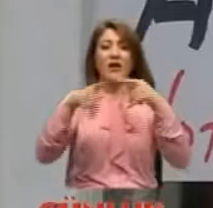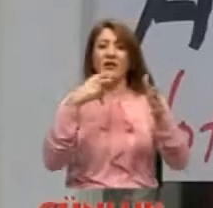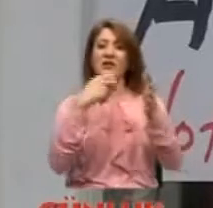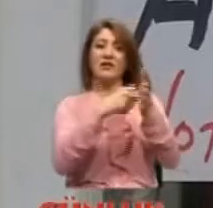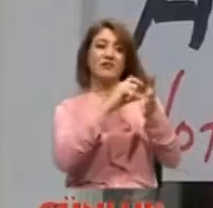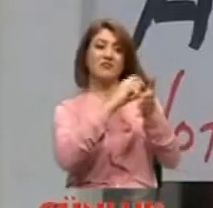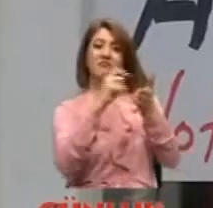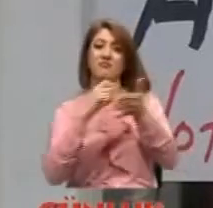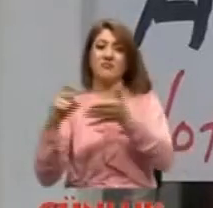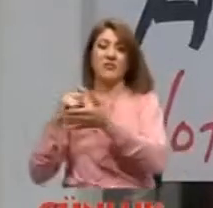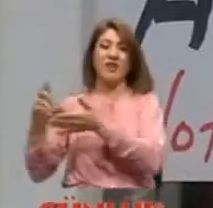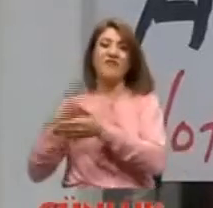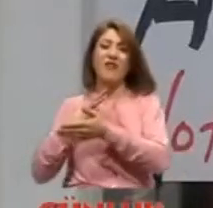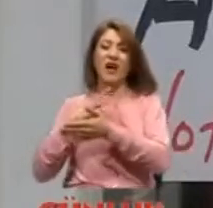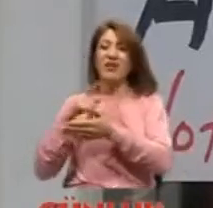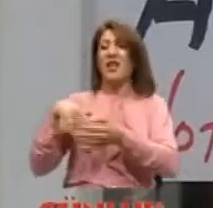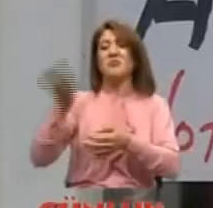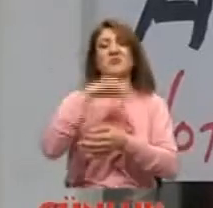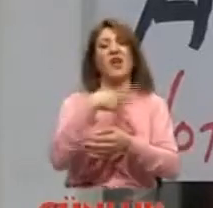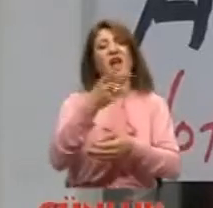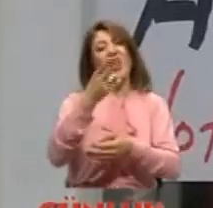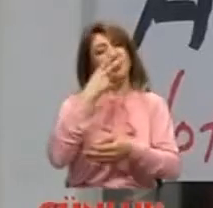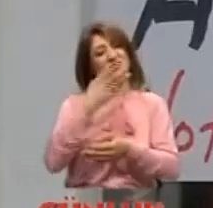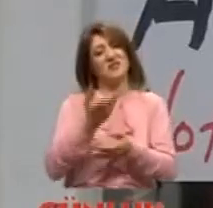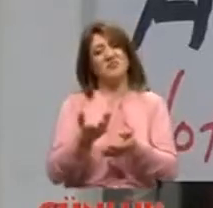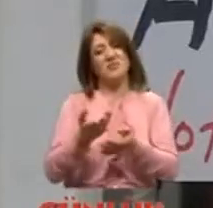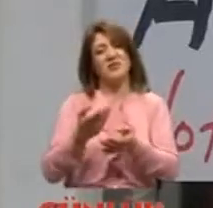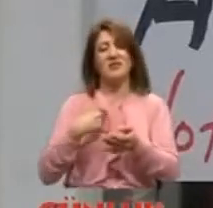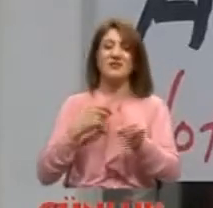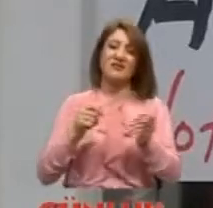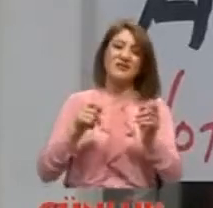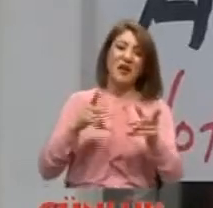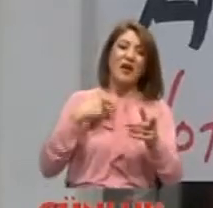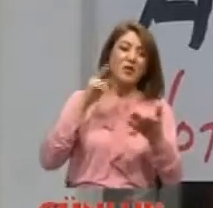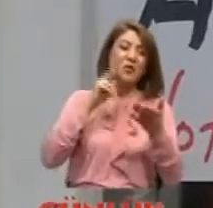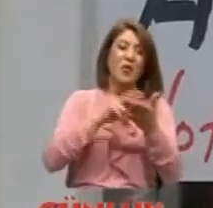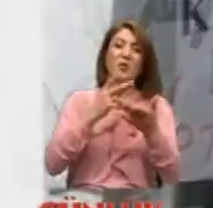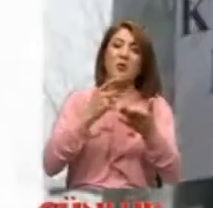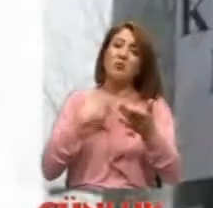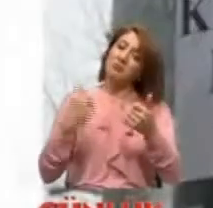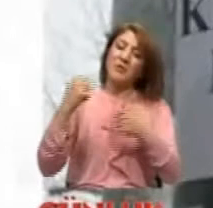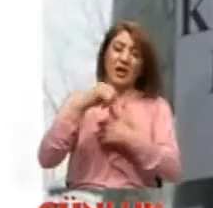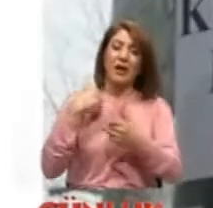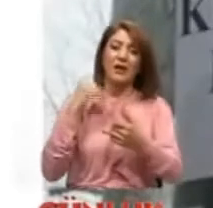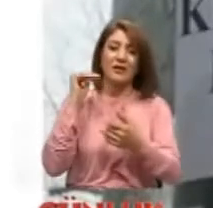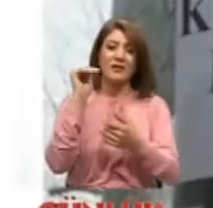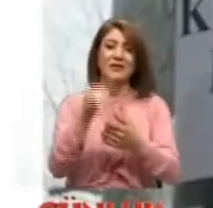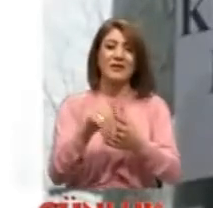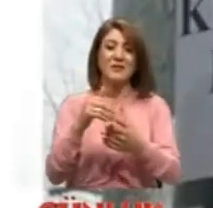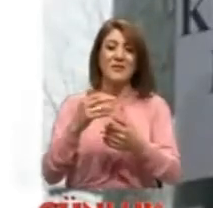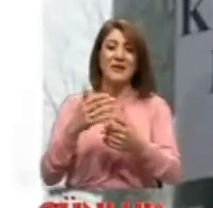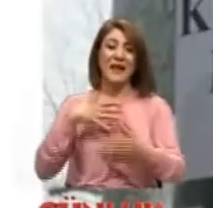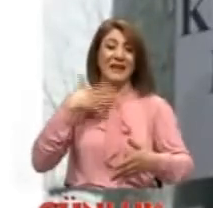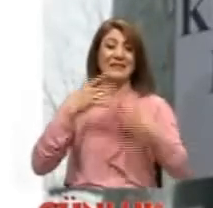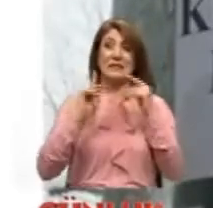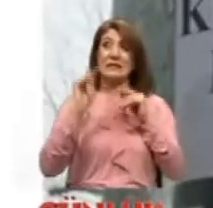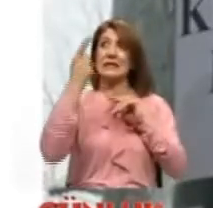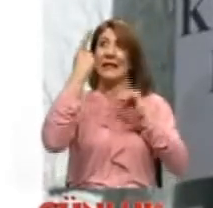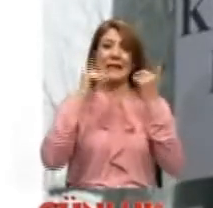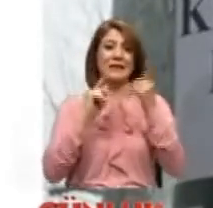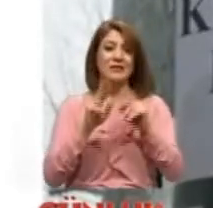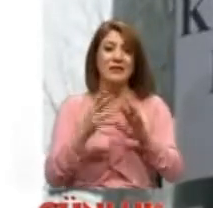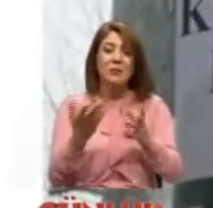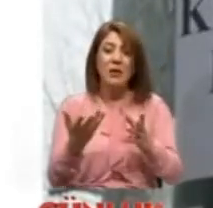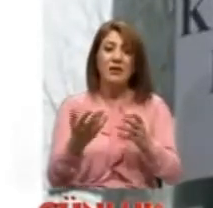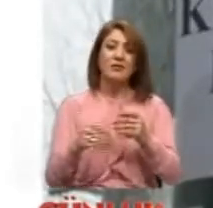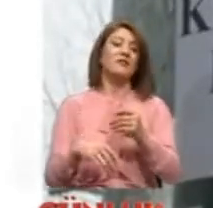Artık onlar artık klişe. Yani herkes... Bence keşke alsaydık. Onlar onları bir gün o zaman getirelim. Çünkü enteresan. Yani çok enteresan. Eğlencelinin ötesinde ilginç. Nasıl bak, o hale geliyor. Bu